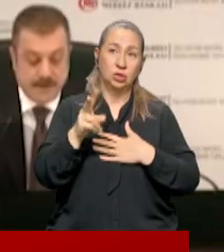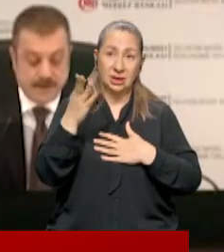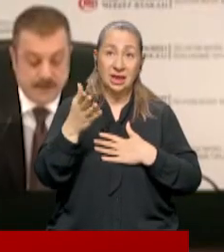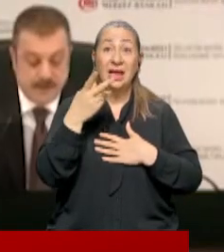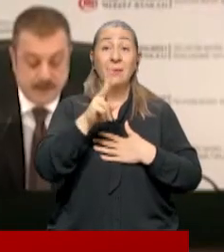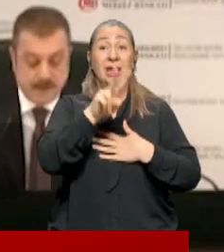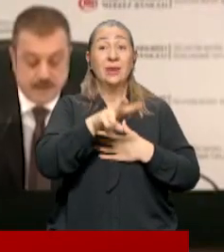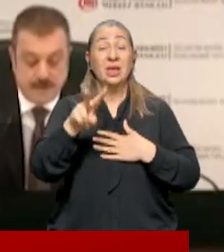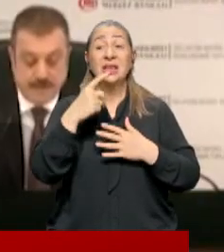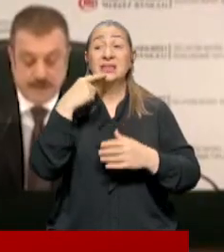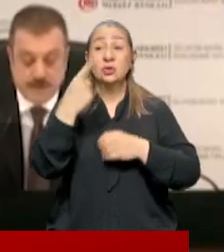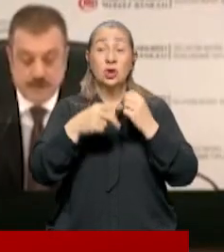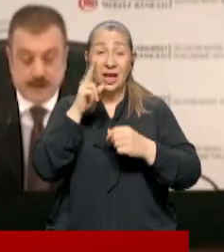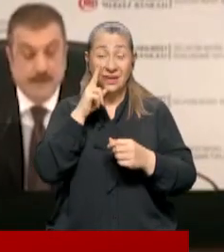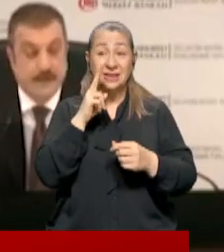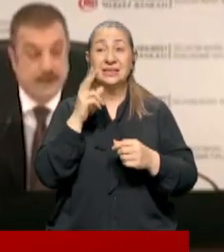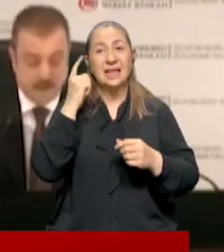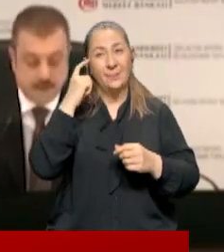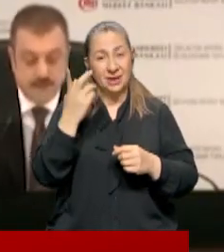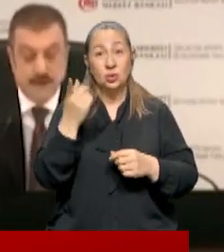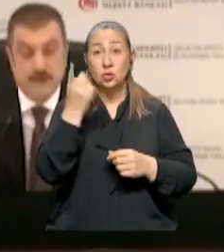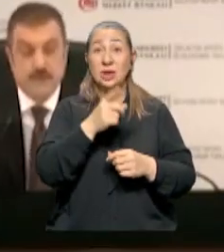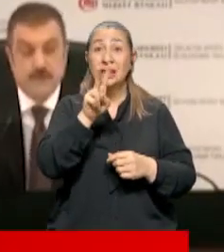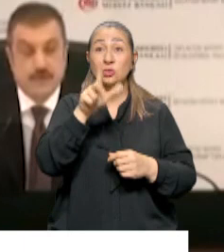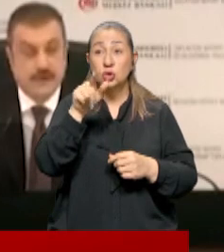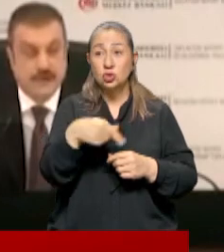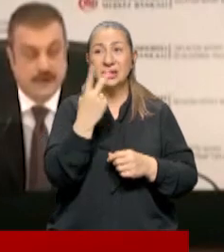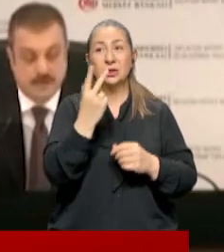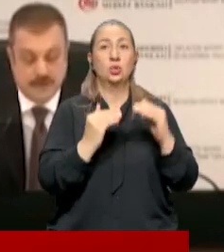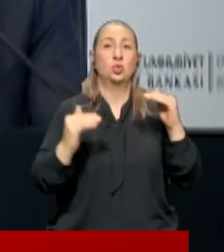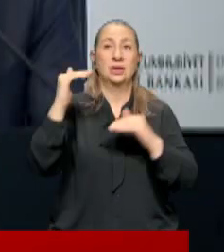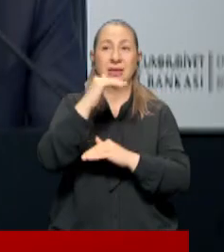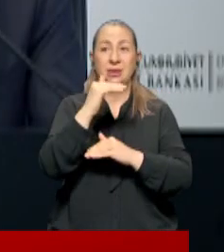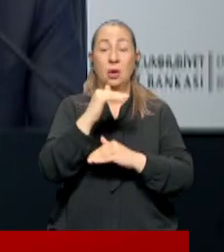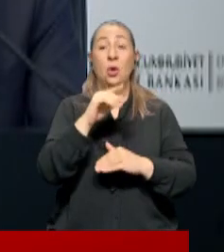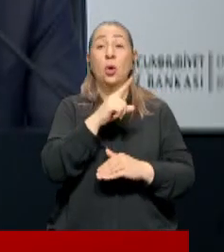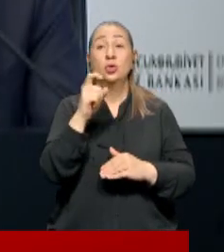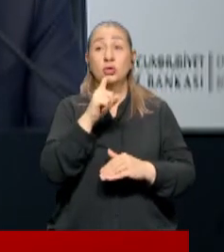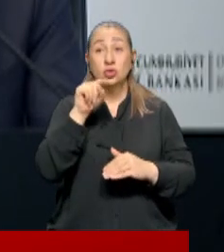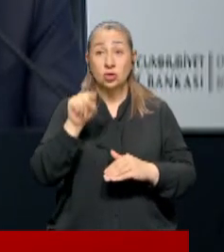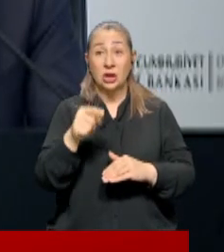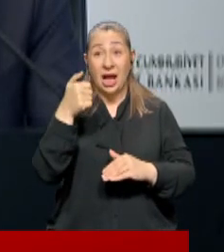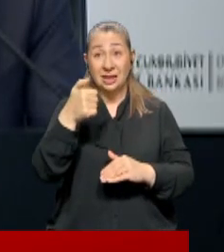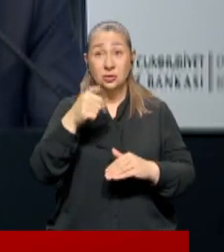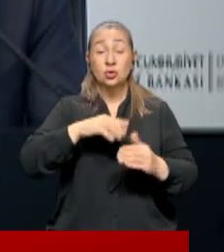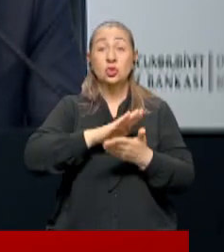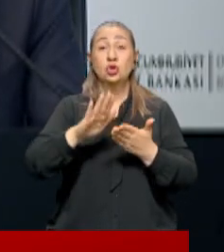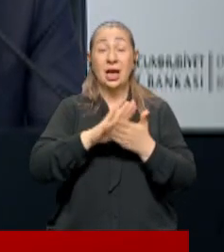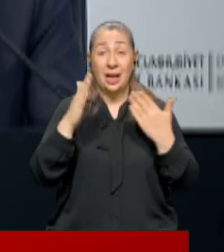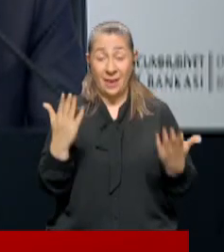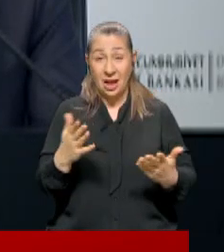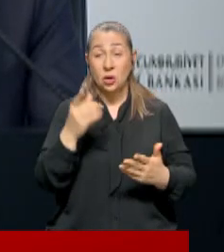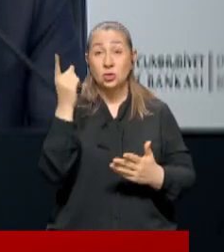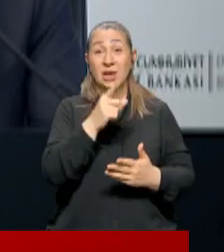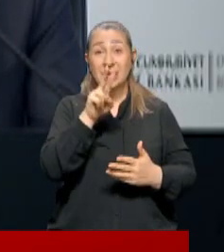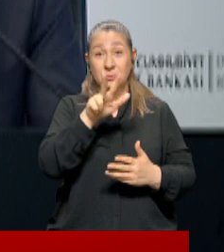gösterir 1022 yıl sonu enflasyon tahmini 100'de 23.2 yükselttik 19.6 puanlık güncellemeyle